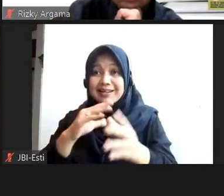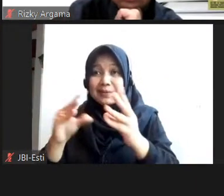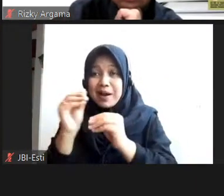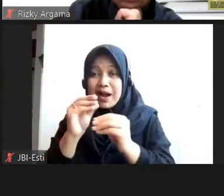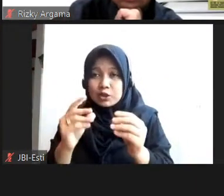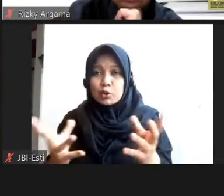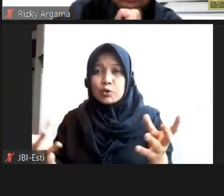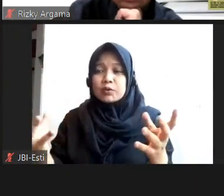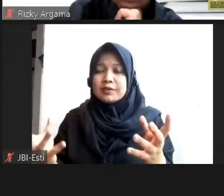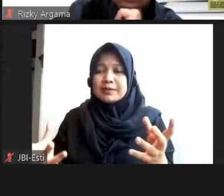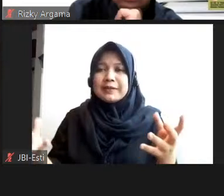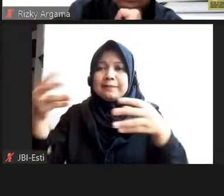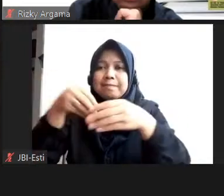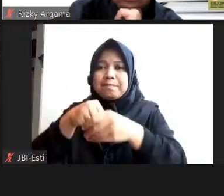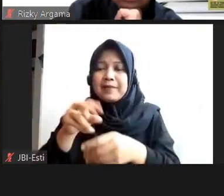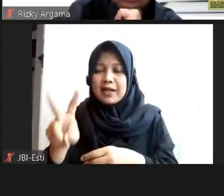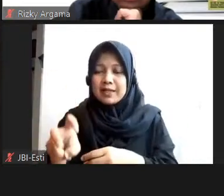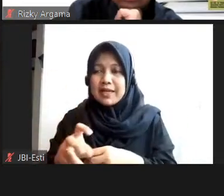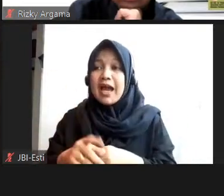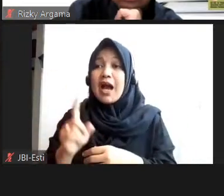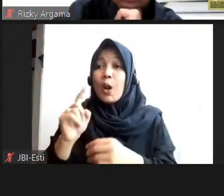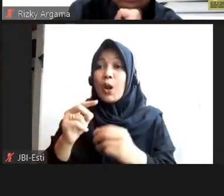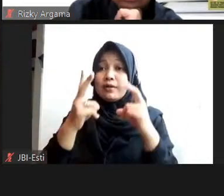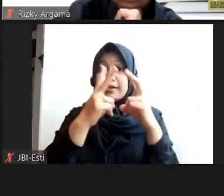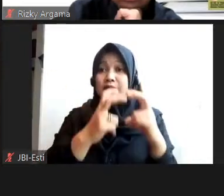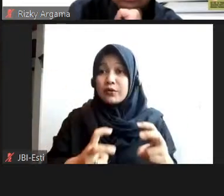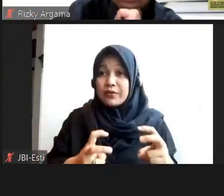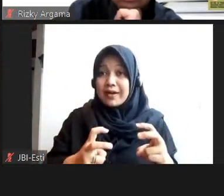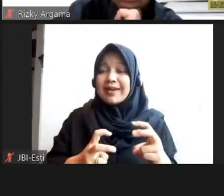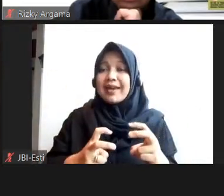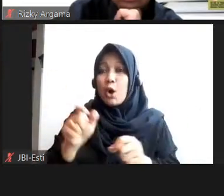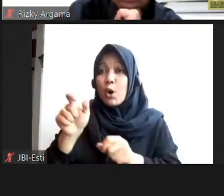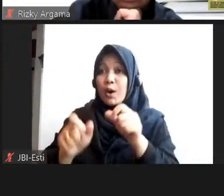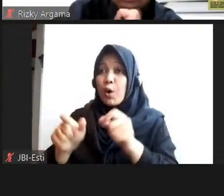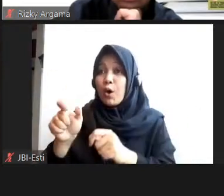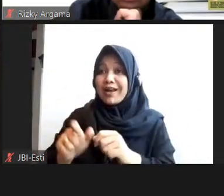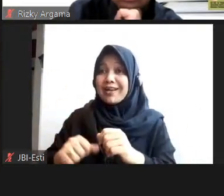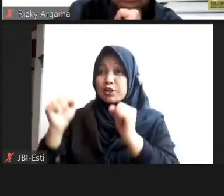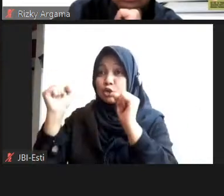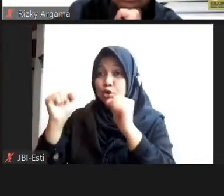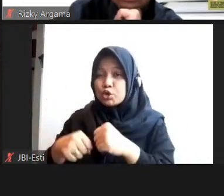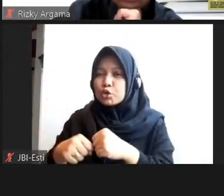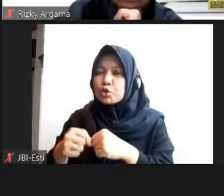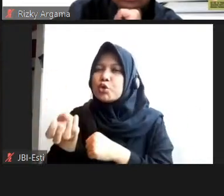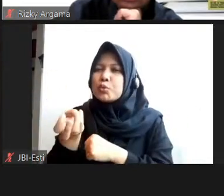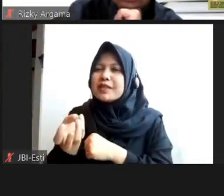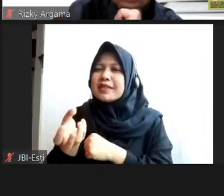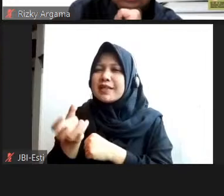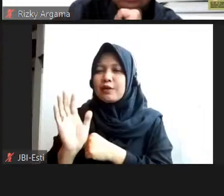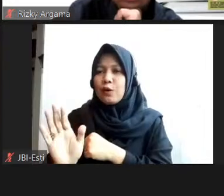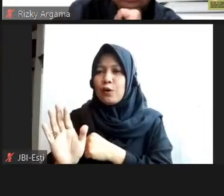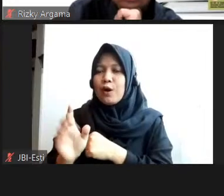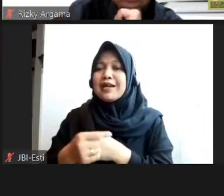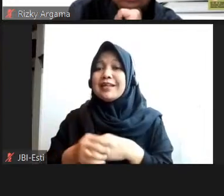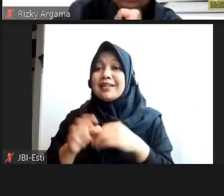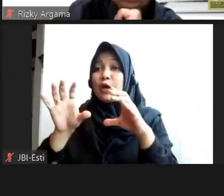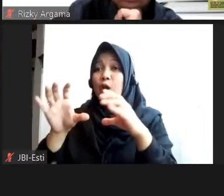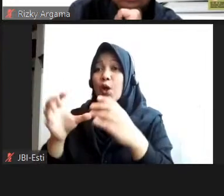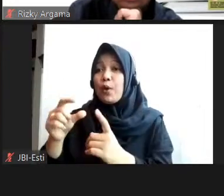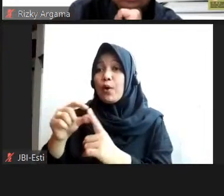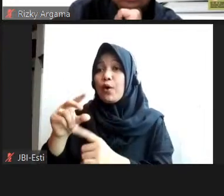Indonesia yang setuju dengan pendapat tersebut itu relatif sedikit. ya. Jadi kelompok progresif di Indonesia